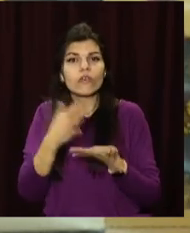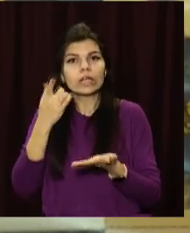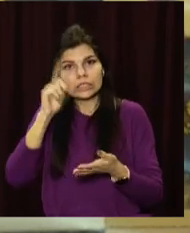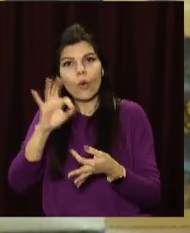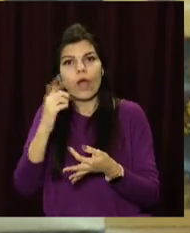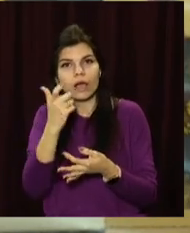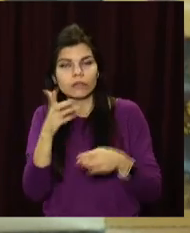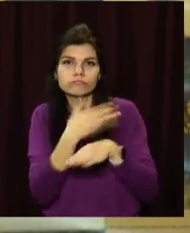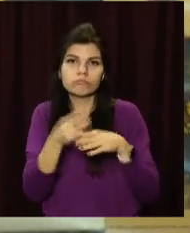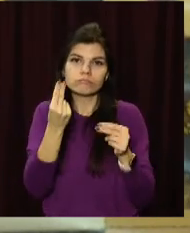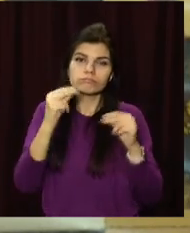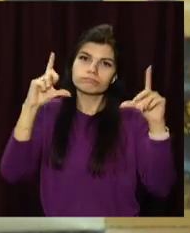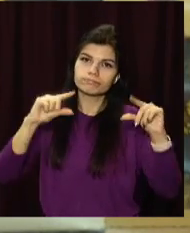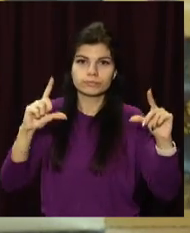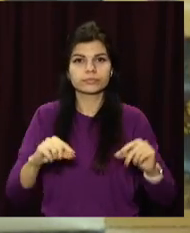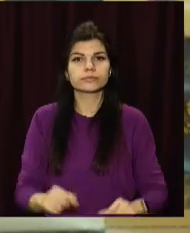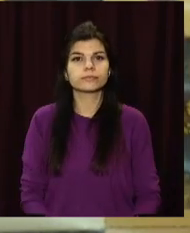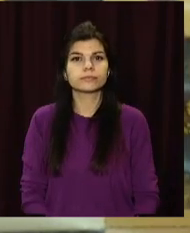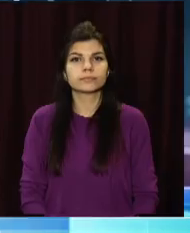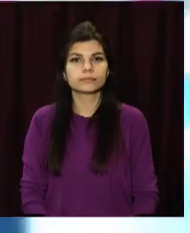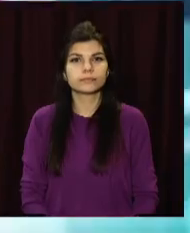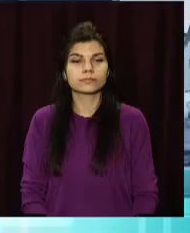блакитне паливо для населення та ринок